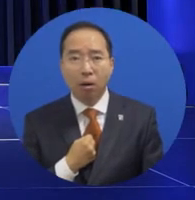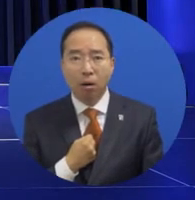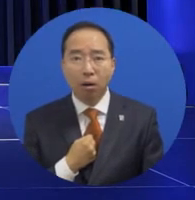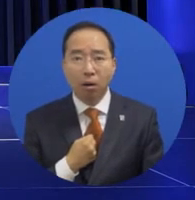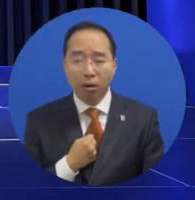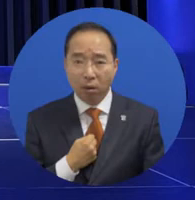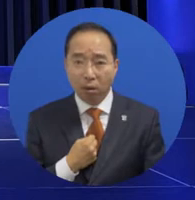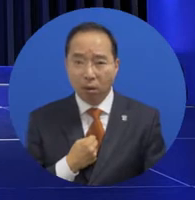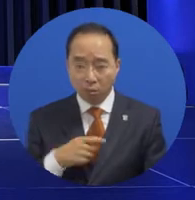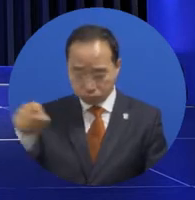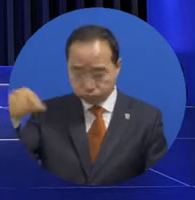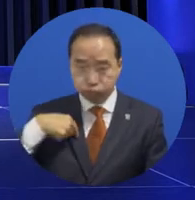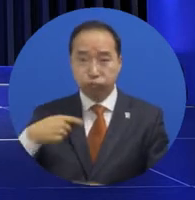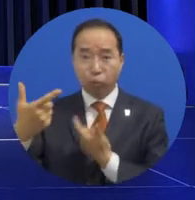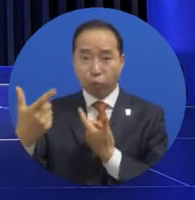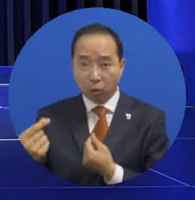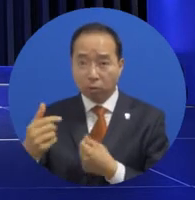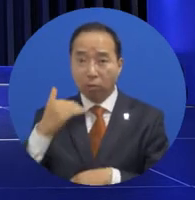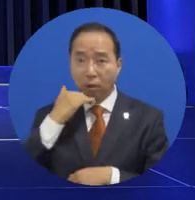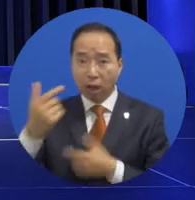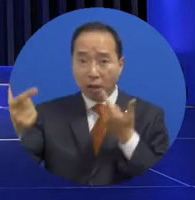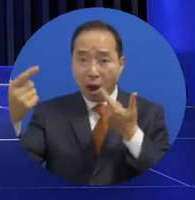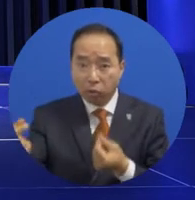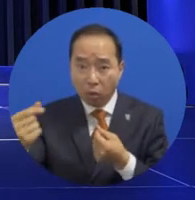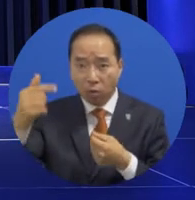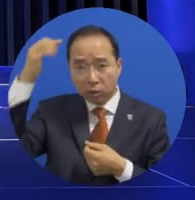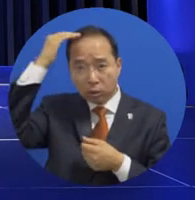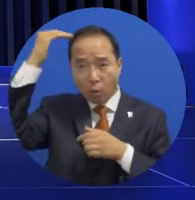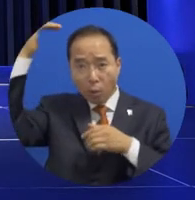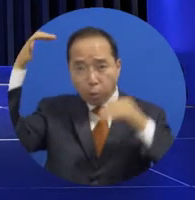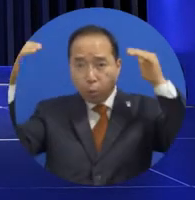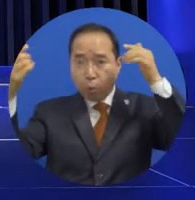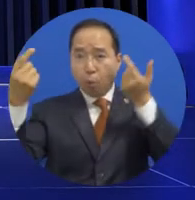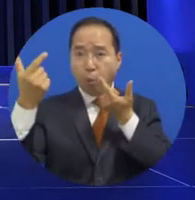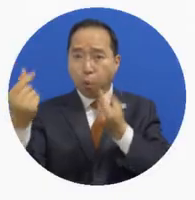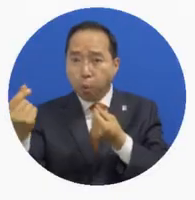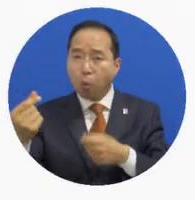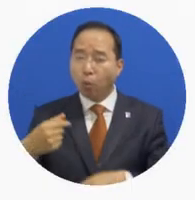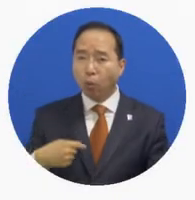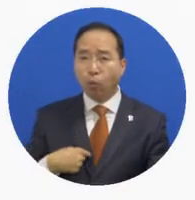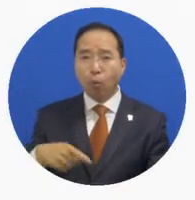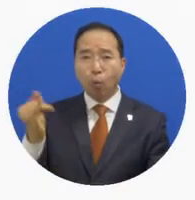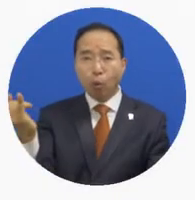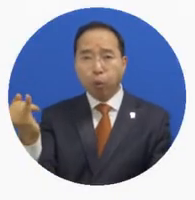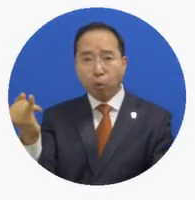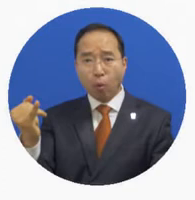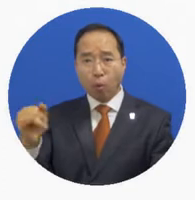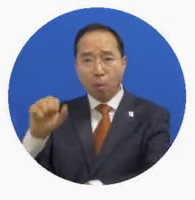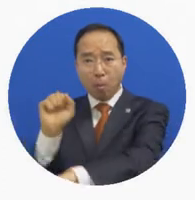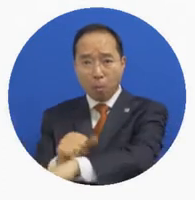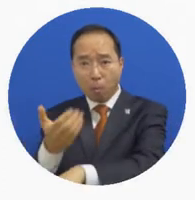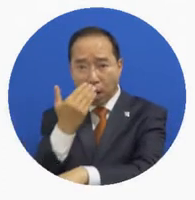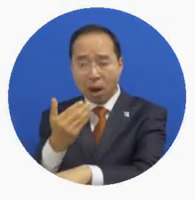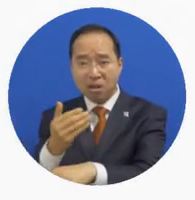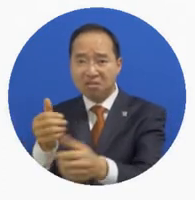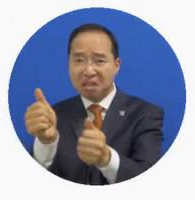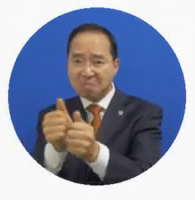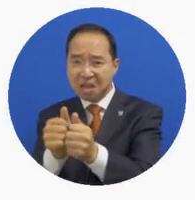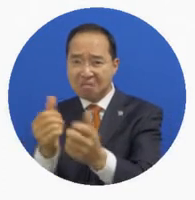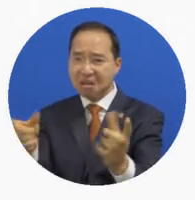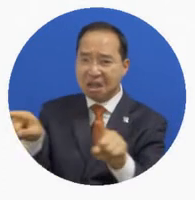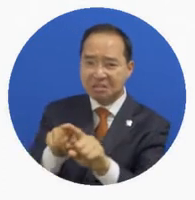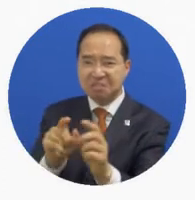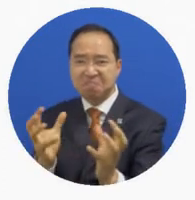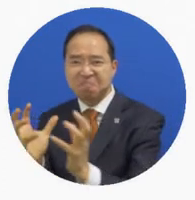아니, 똑같은 여성인데 나이도 같은데 심지어 키도 저랑 비슷한데 왜 한 사람은 저렇게